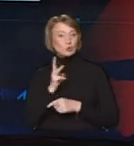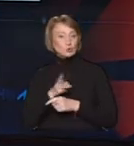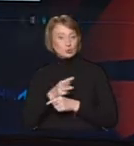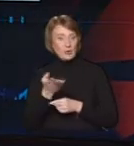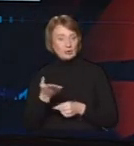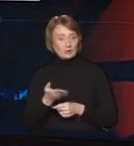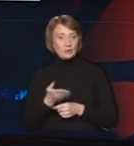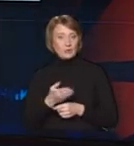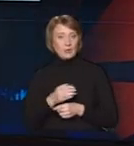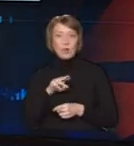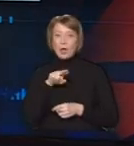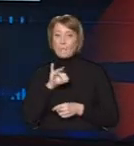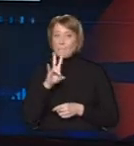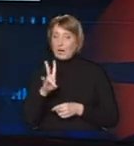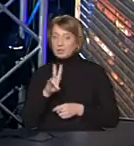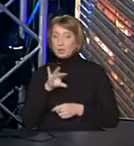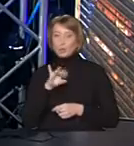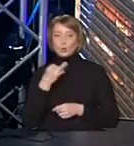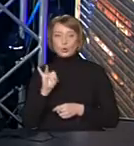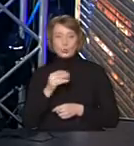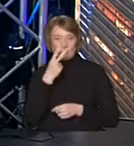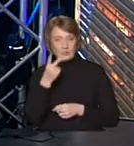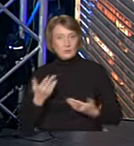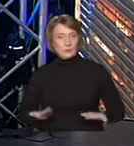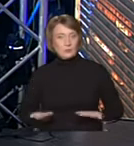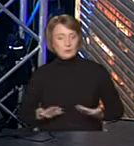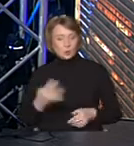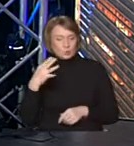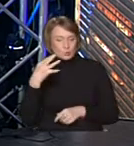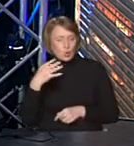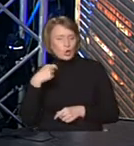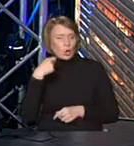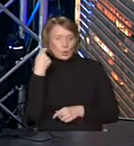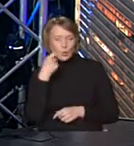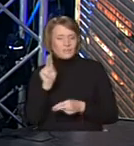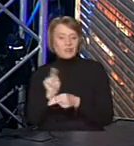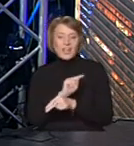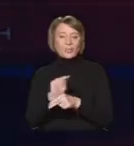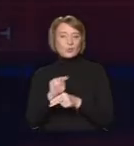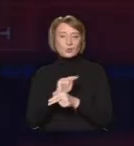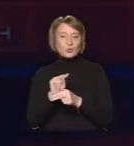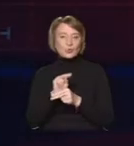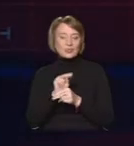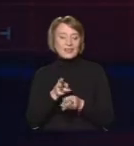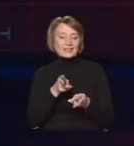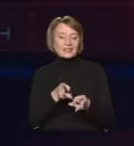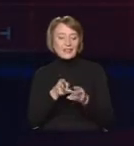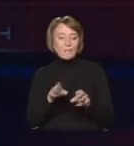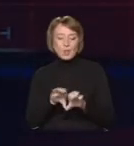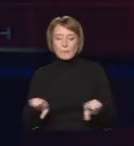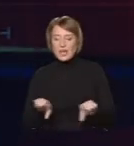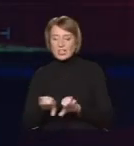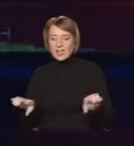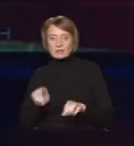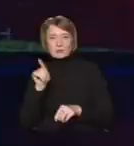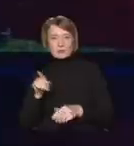Юрію, як і сказали спікери, мешканці Подолу 40 років не ремонтувалися тепломережі там, а взагалі у нас по Києву